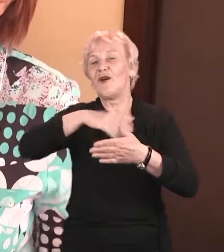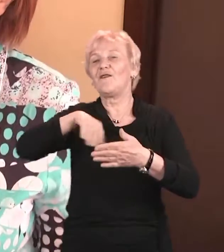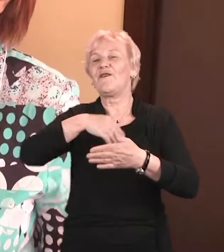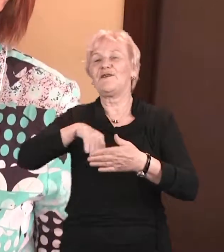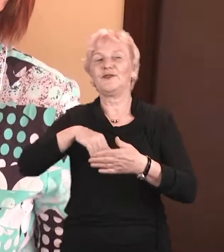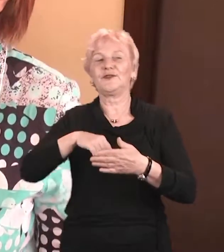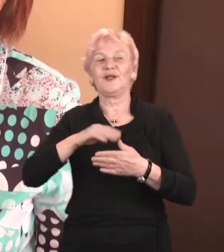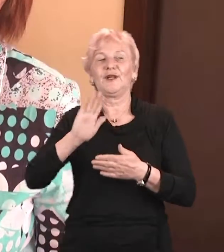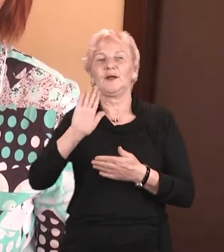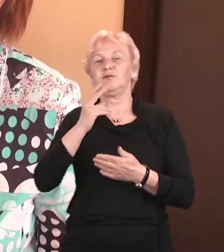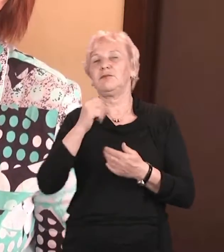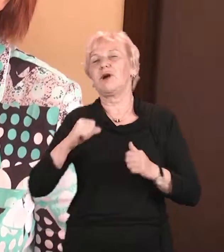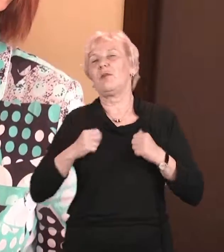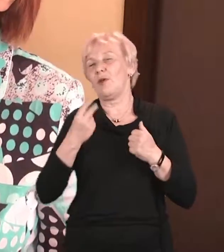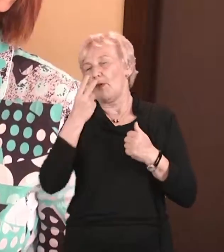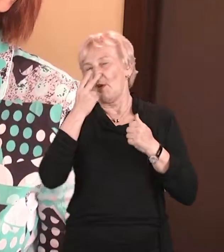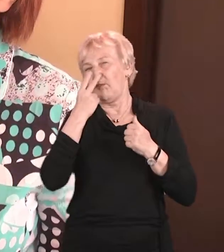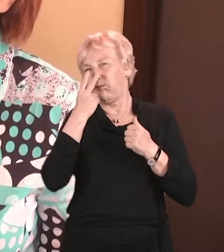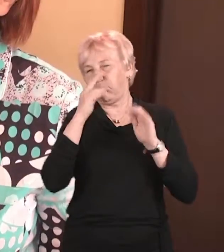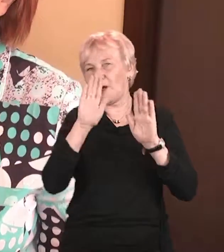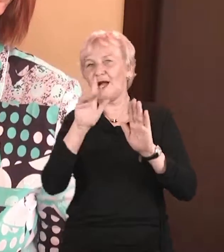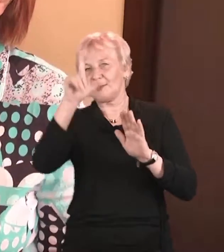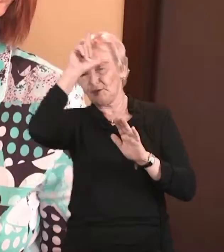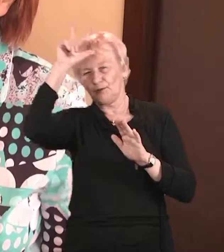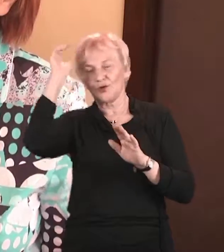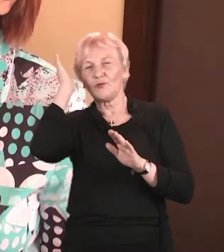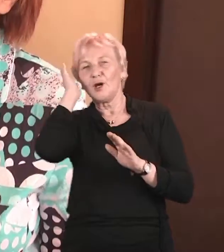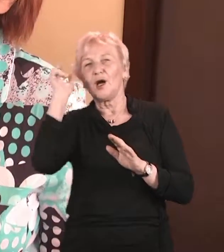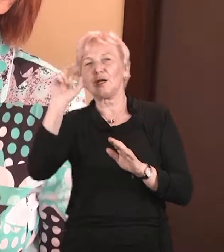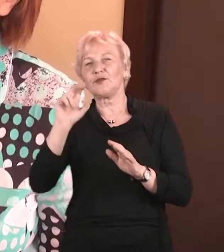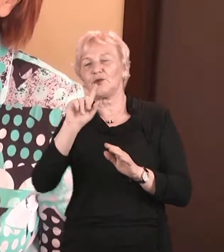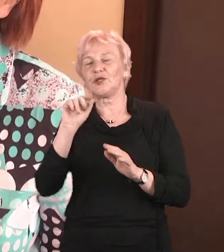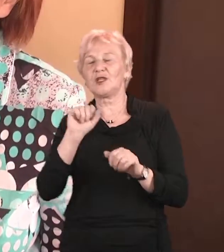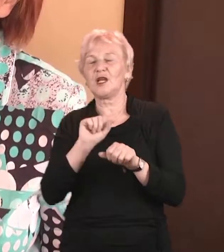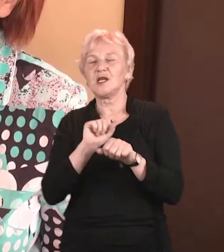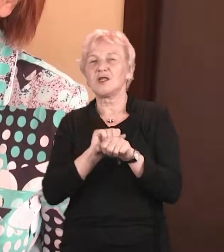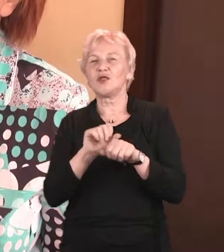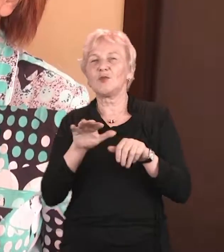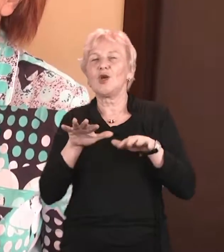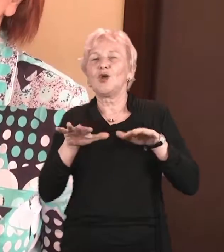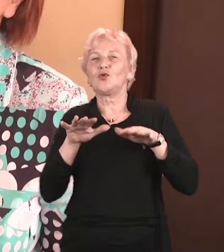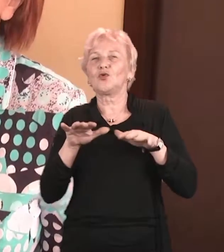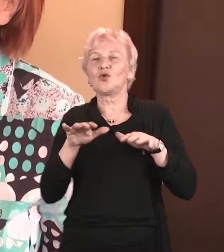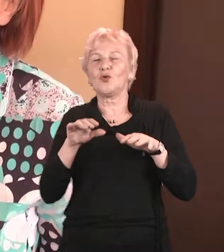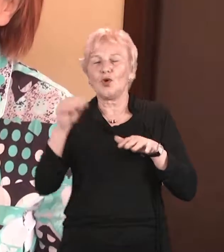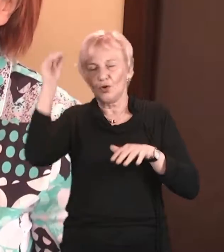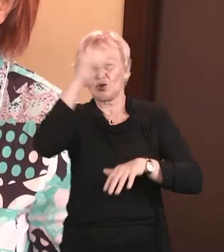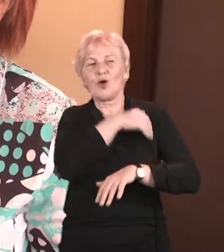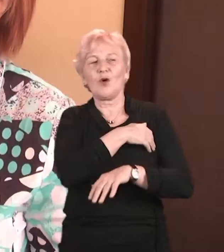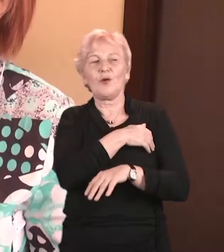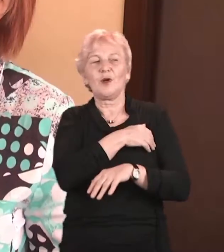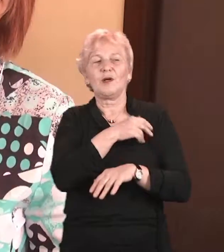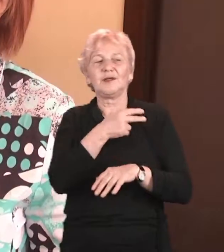my jesteśmy dużą placówką przystosowaną dla dzieci, że jesteśmy otwarci i że nie jesteśmy placówką za